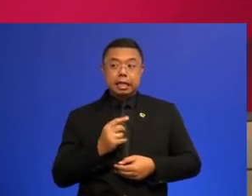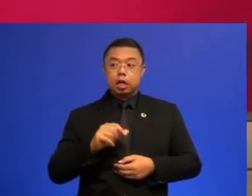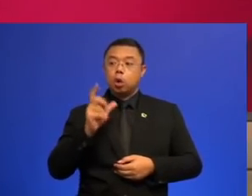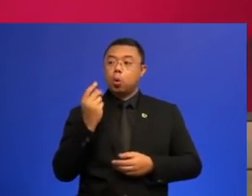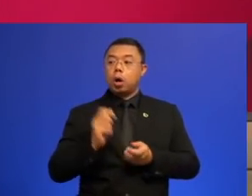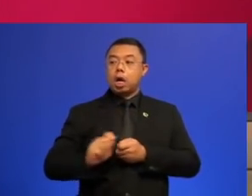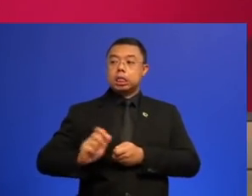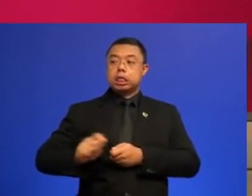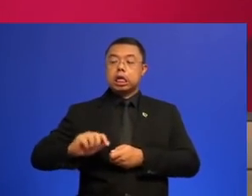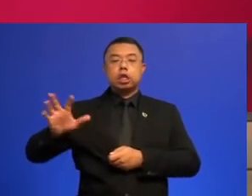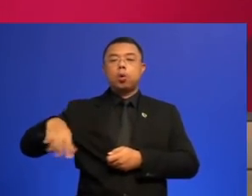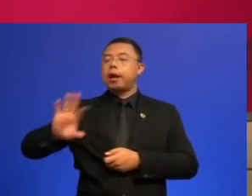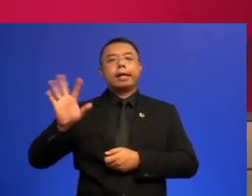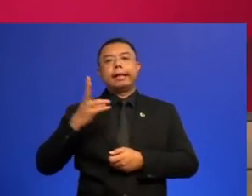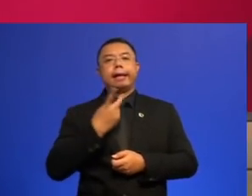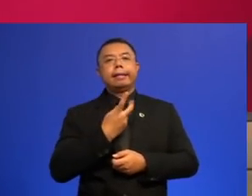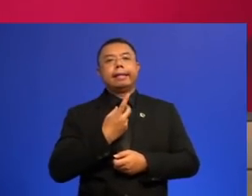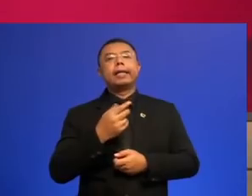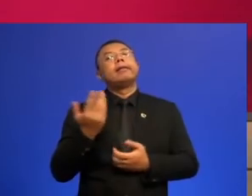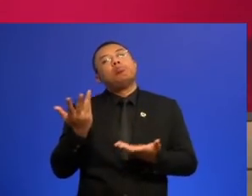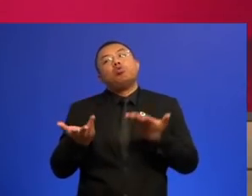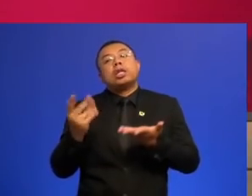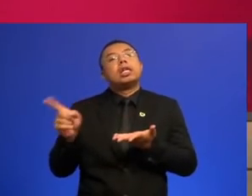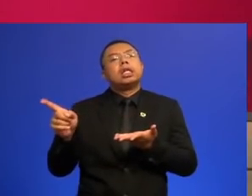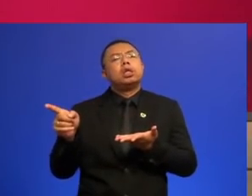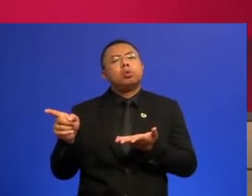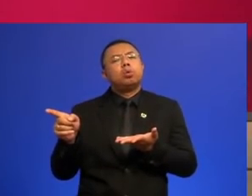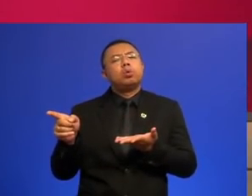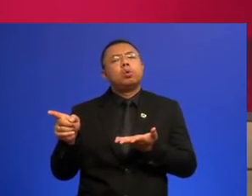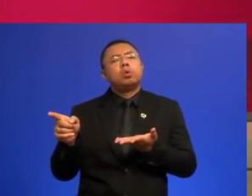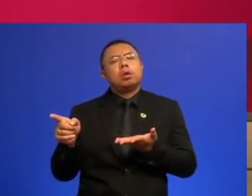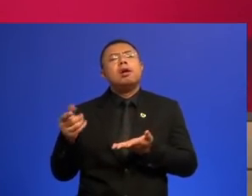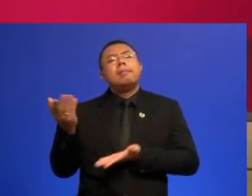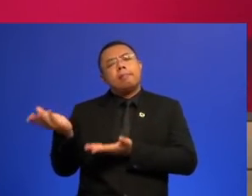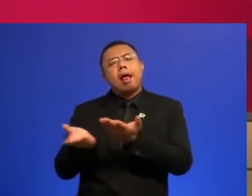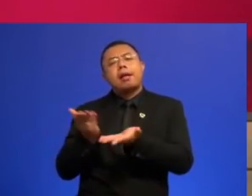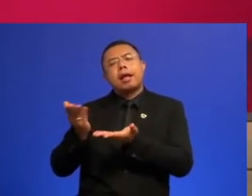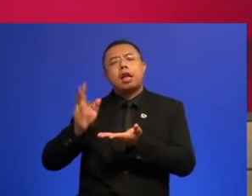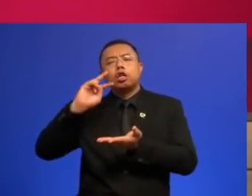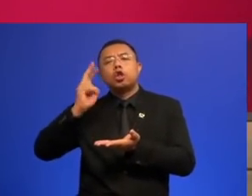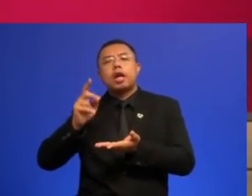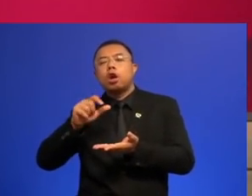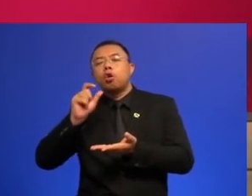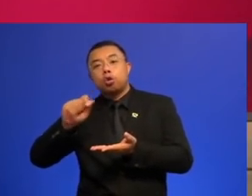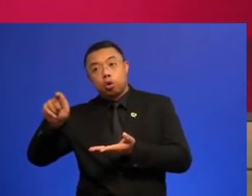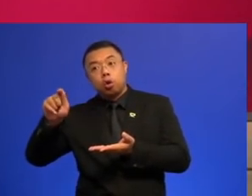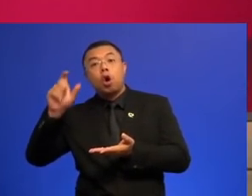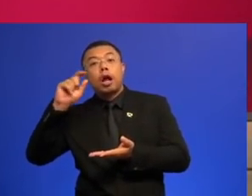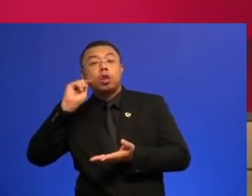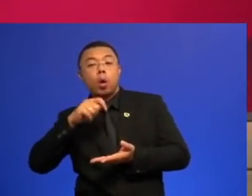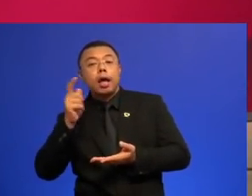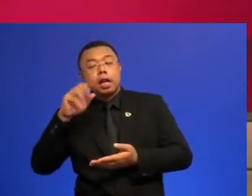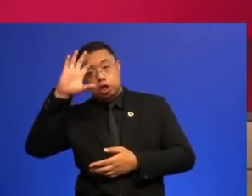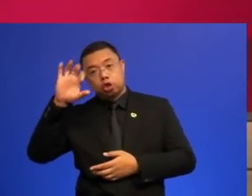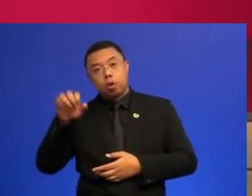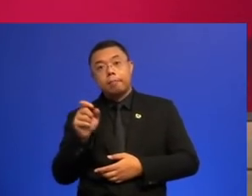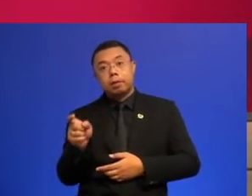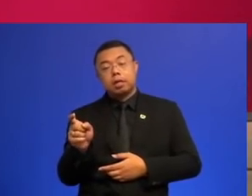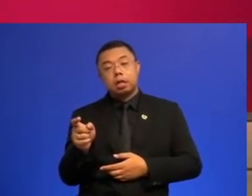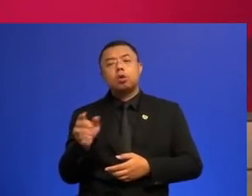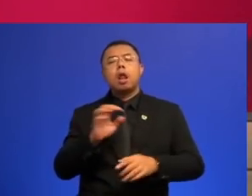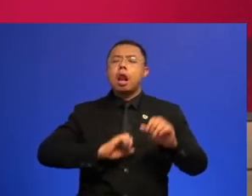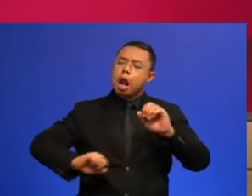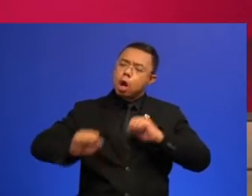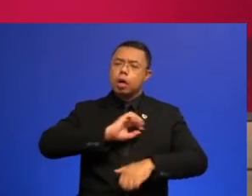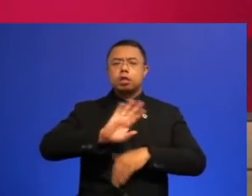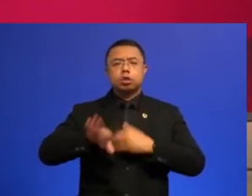lari ke keluarganya. Anggaplah itu, saudaraku, pengabdian saudara kepada orang tua dari suami tersebut. Dan